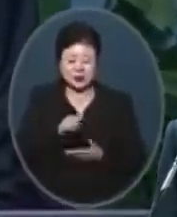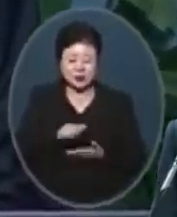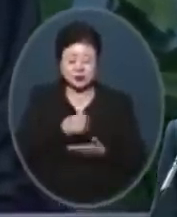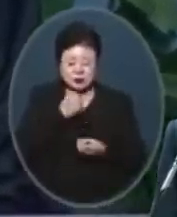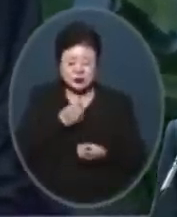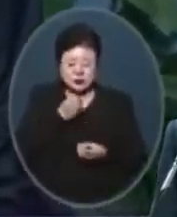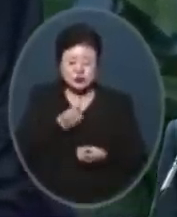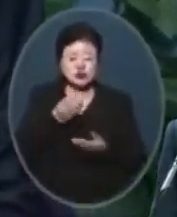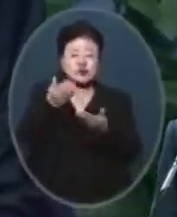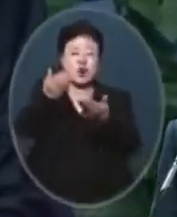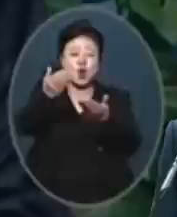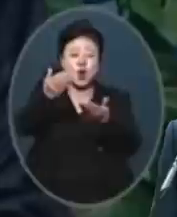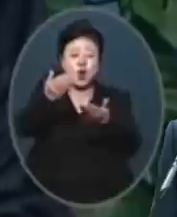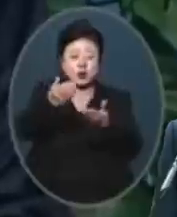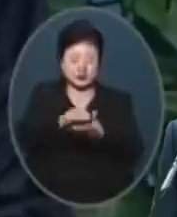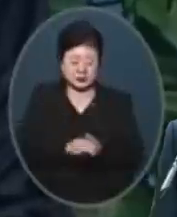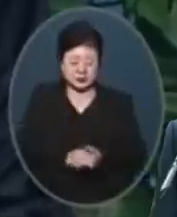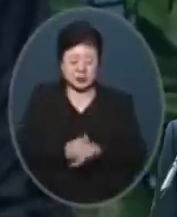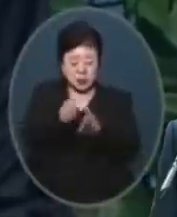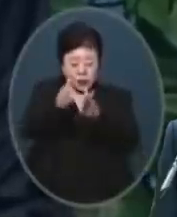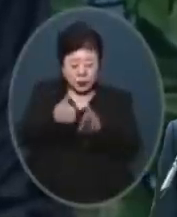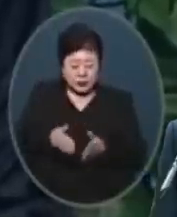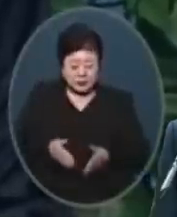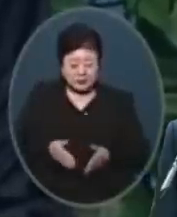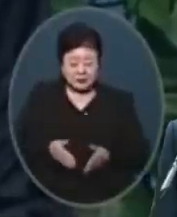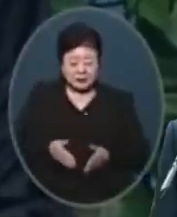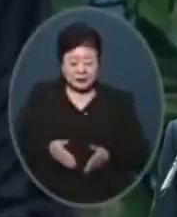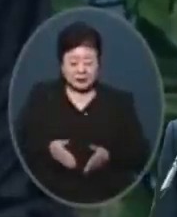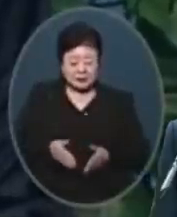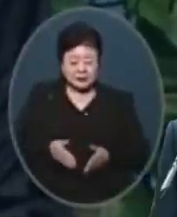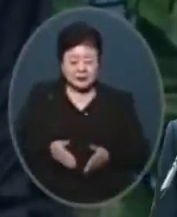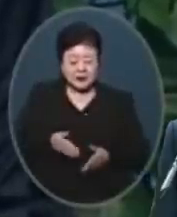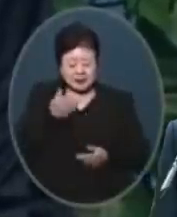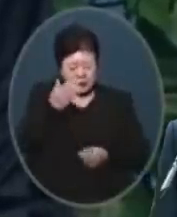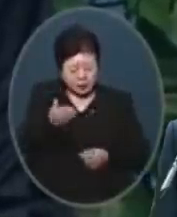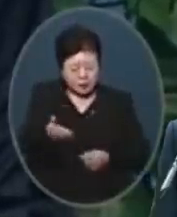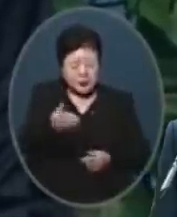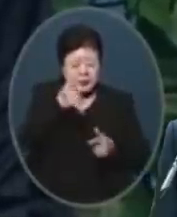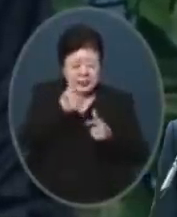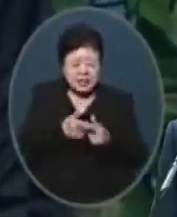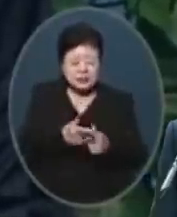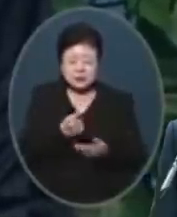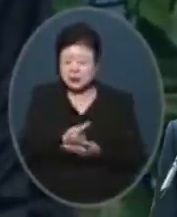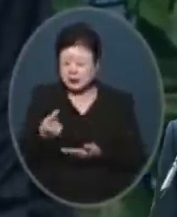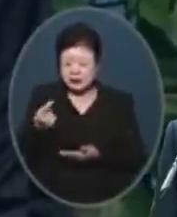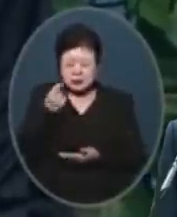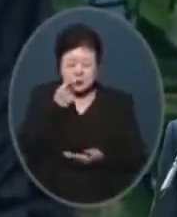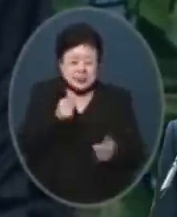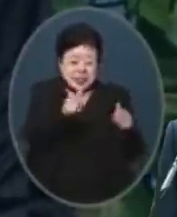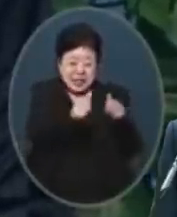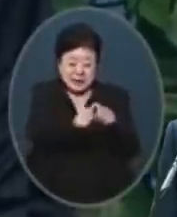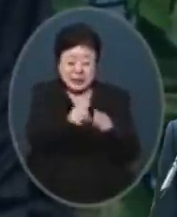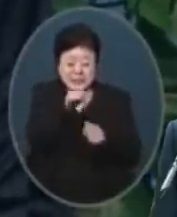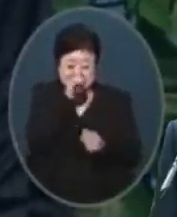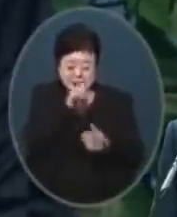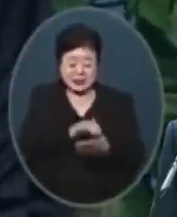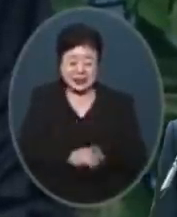오중보험과 삼중축복을 통해서 여러분은 예수님과 떠날 수 없이 같이 계십니다.